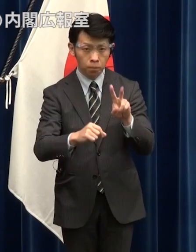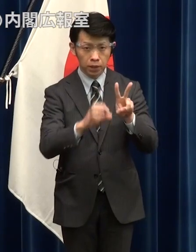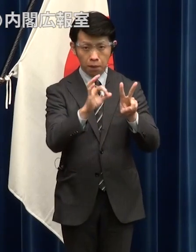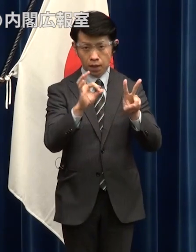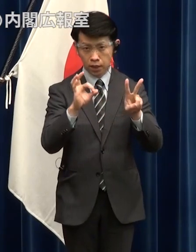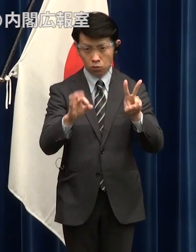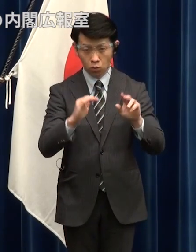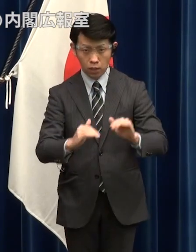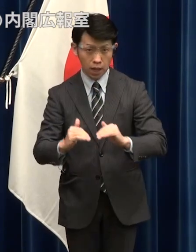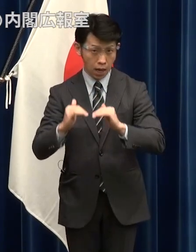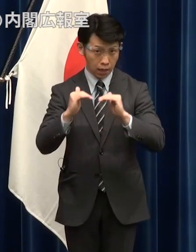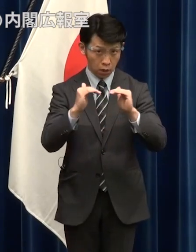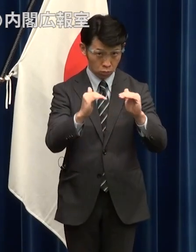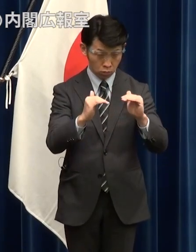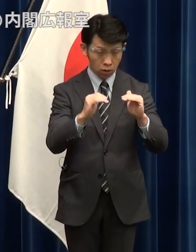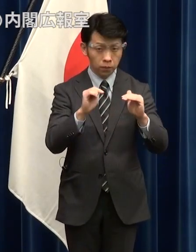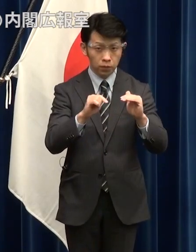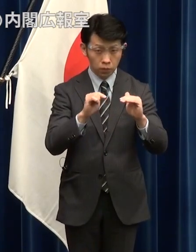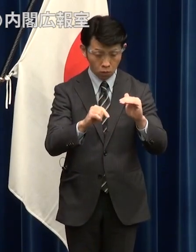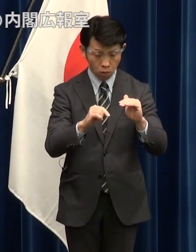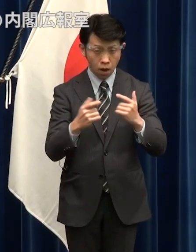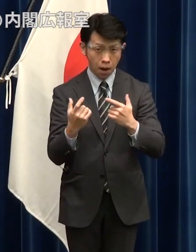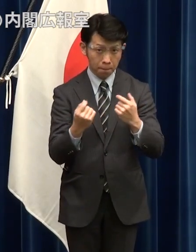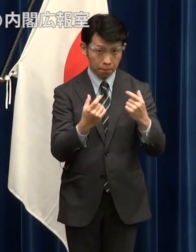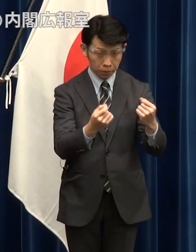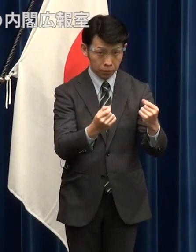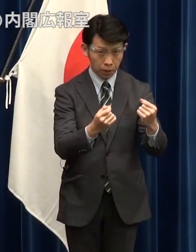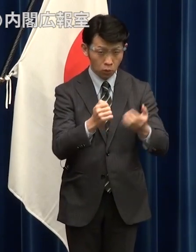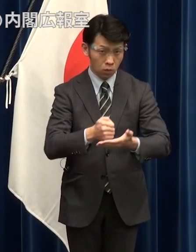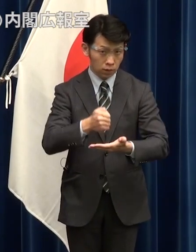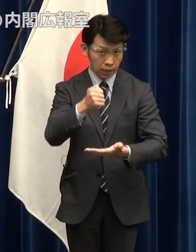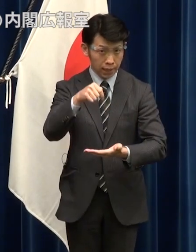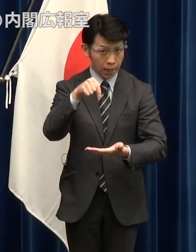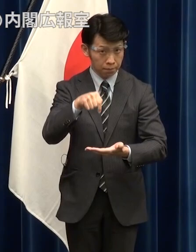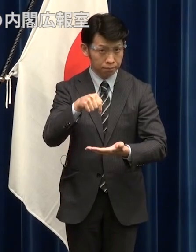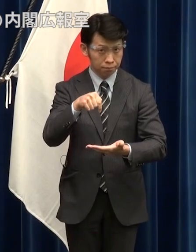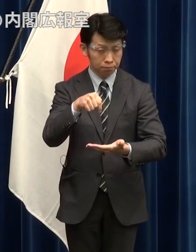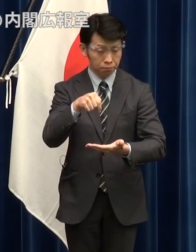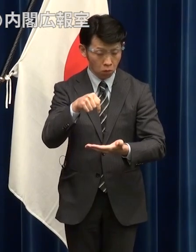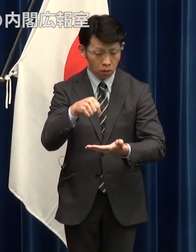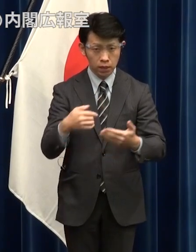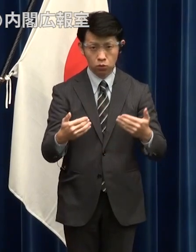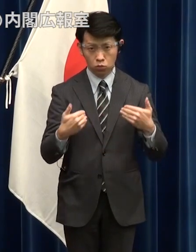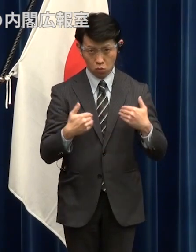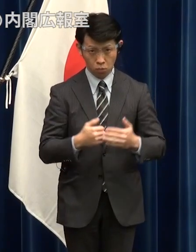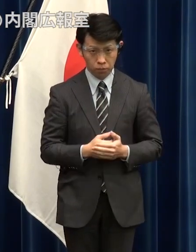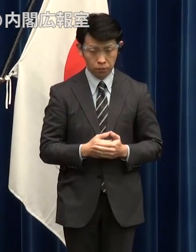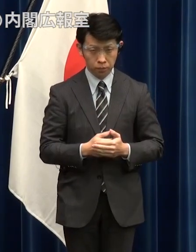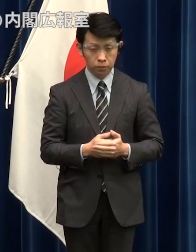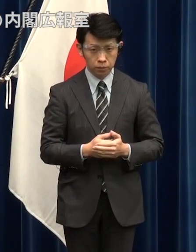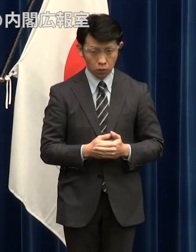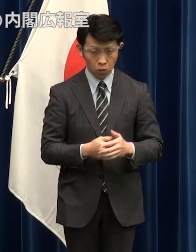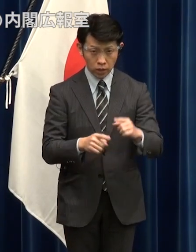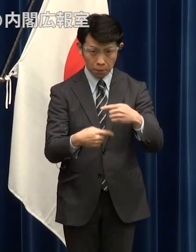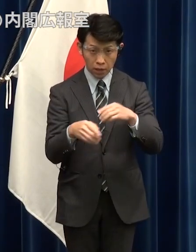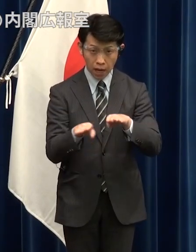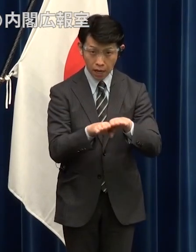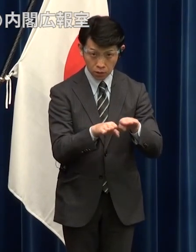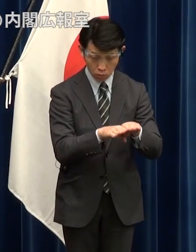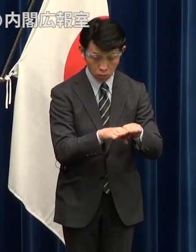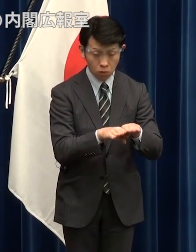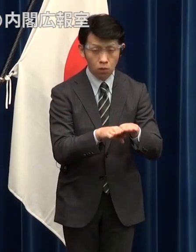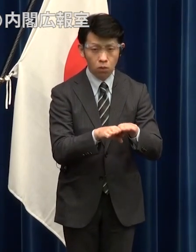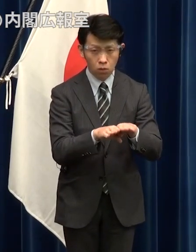を維持強化するための安定財源を確保する。年末この3点を三位一体